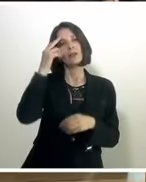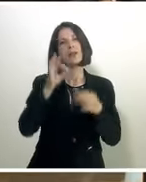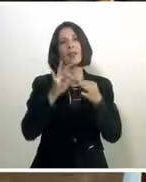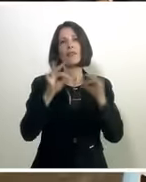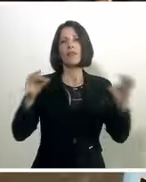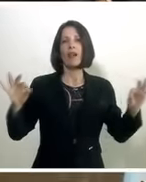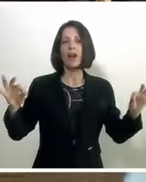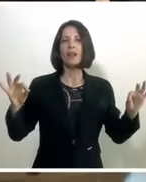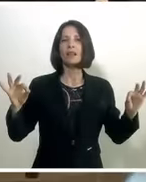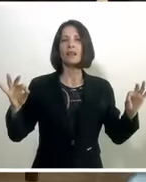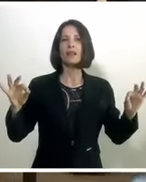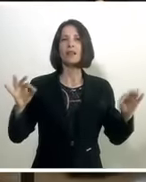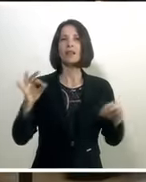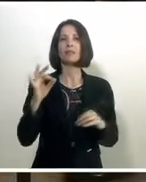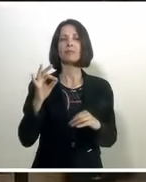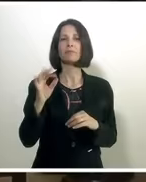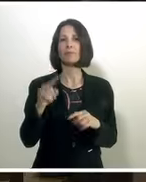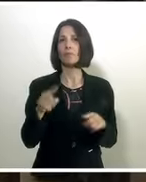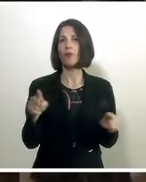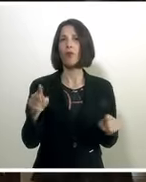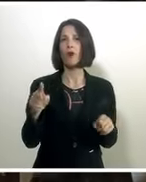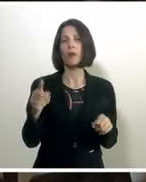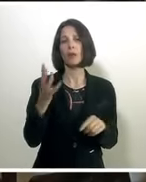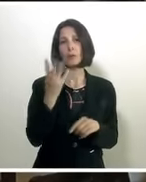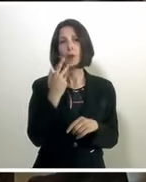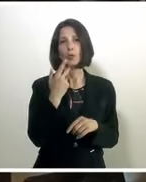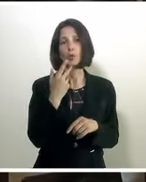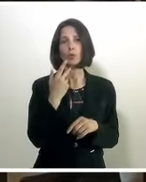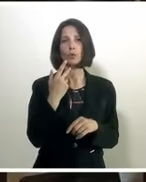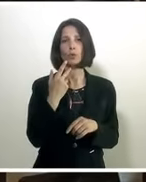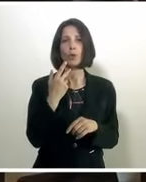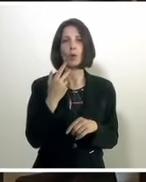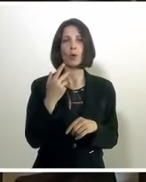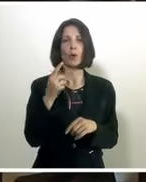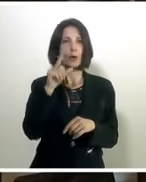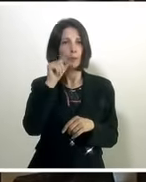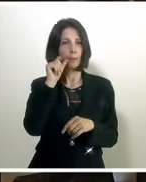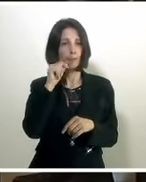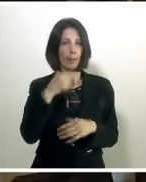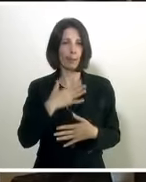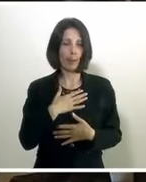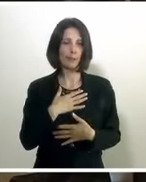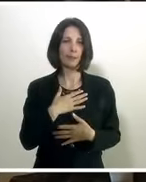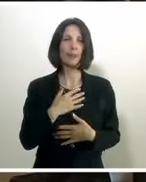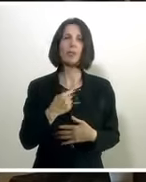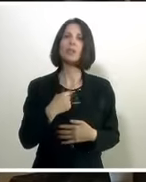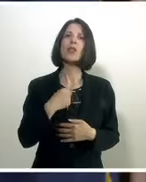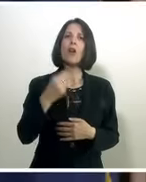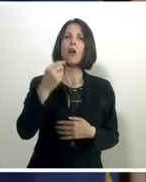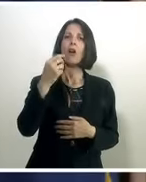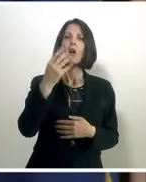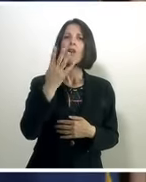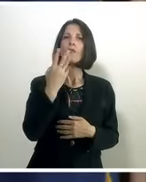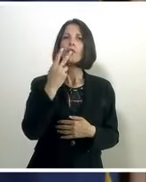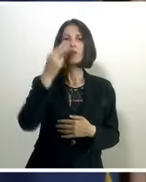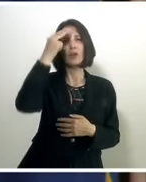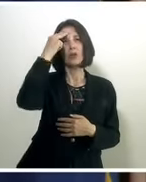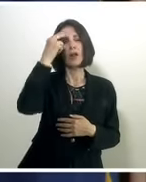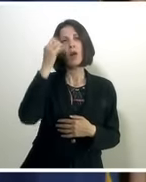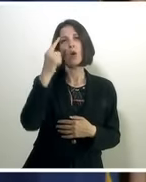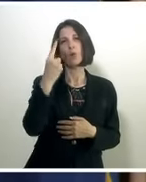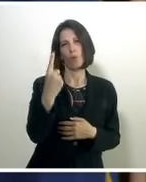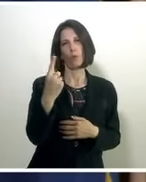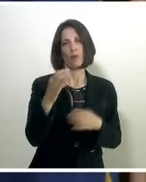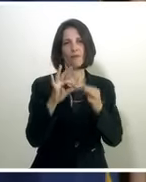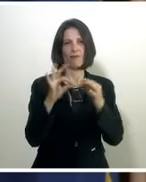piaciute particolarmente di quelle dette da Nostro padre Io ne vorrei ricordare una che dà il